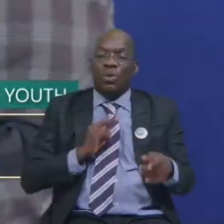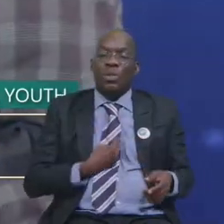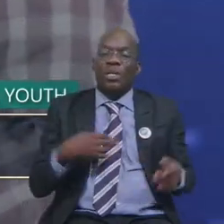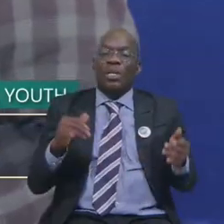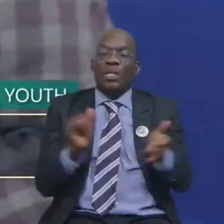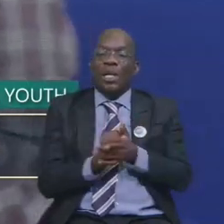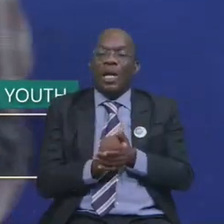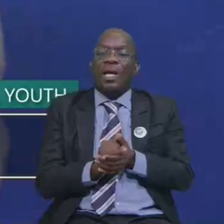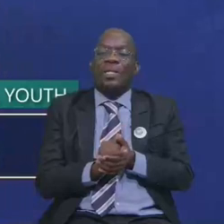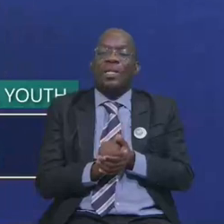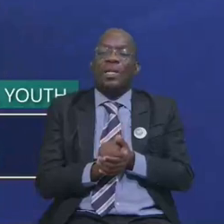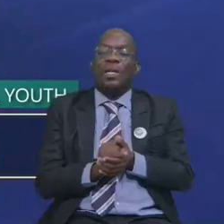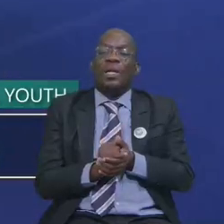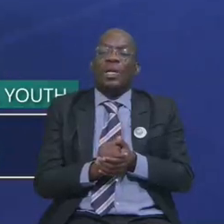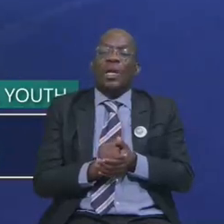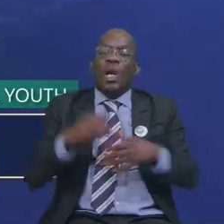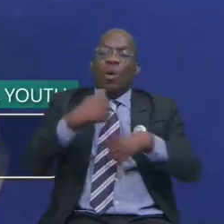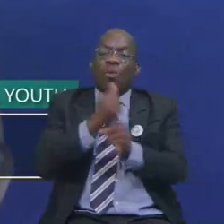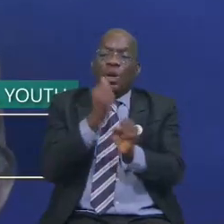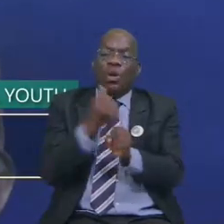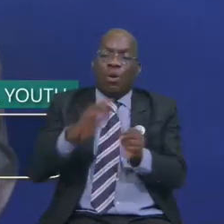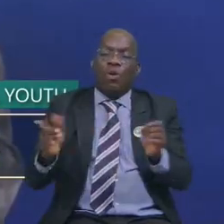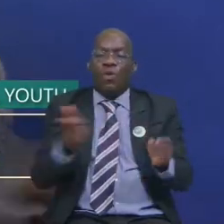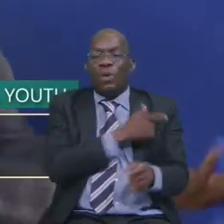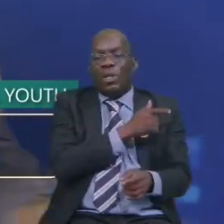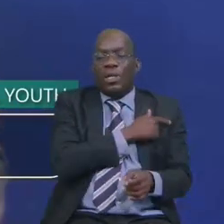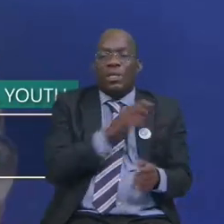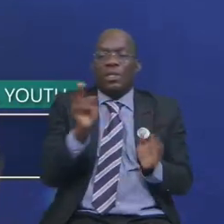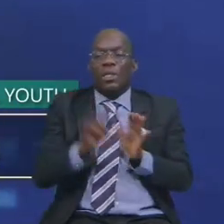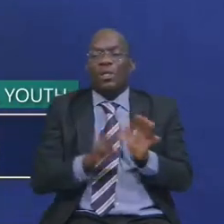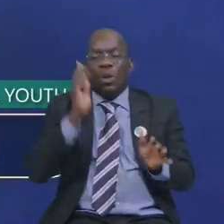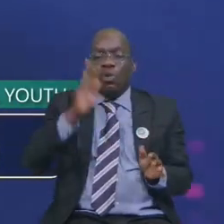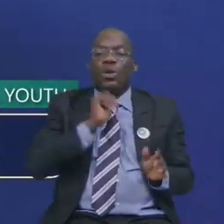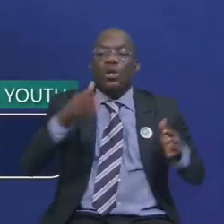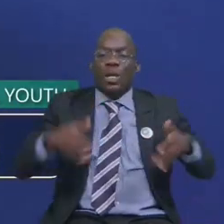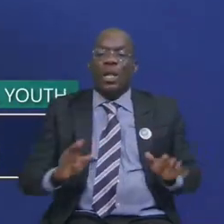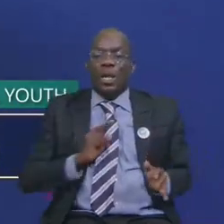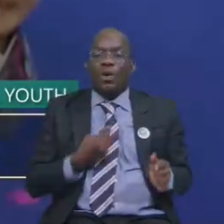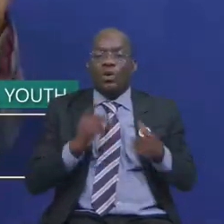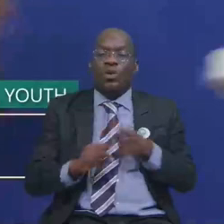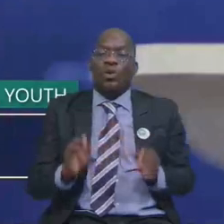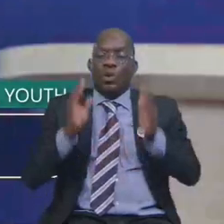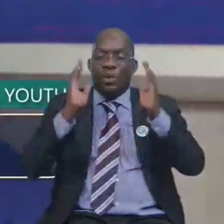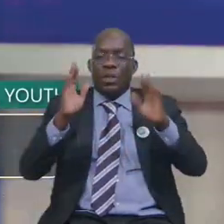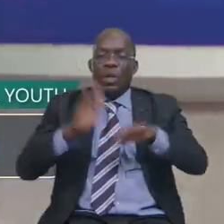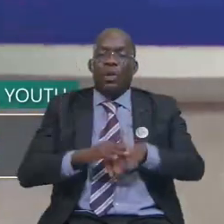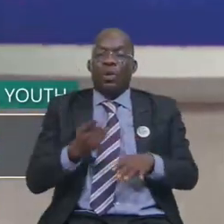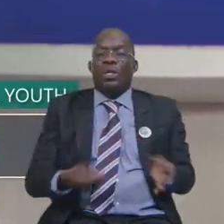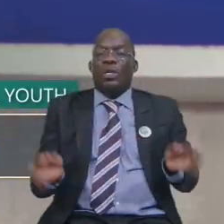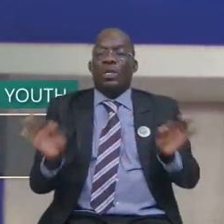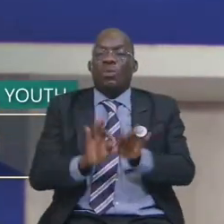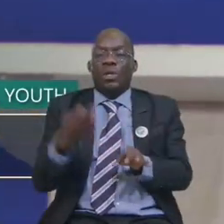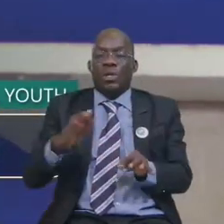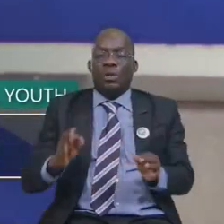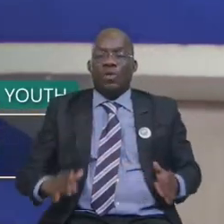paresse ne nous permettent pas de nous concentrer sur les choses les choses essentielles de la vie ces choses apportent des